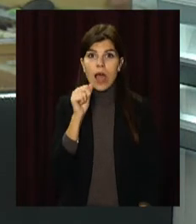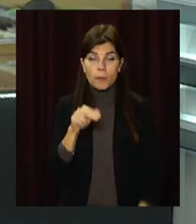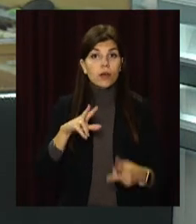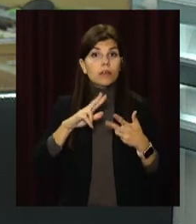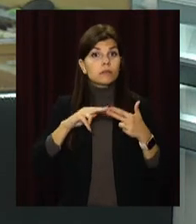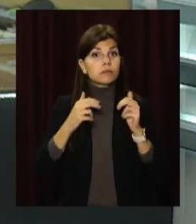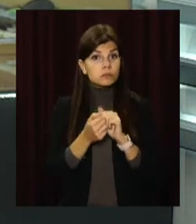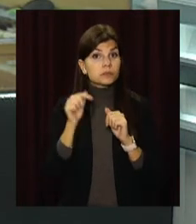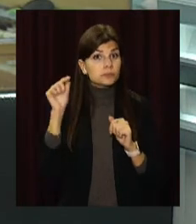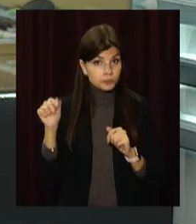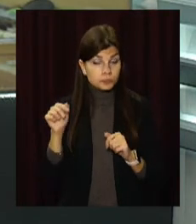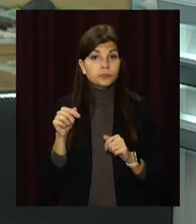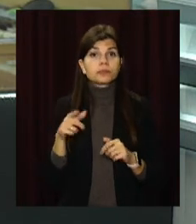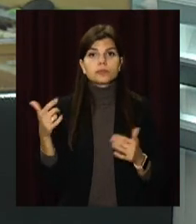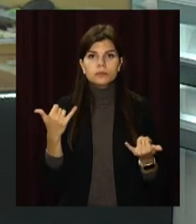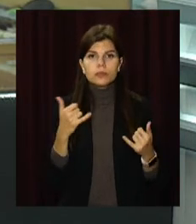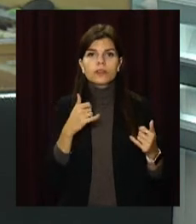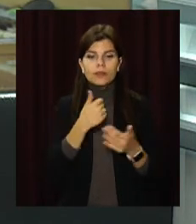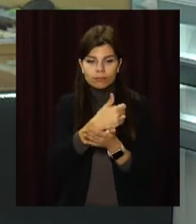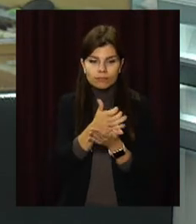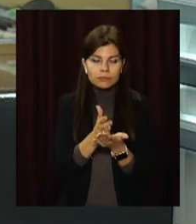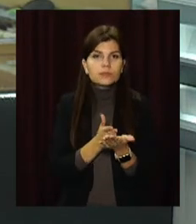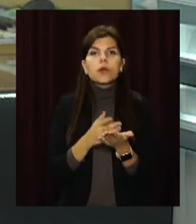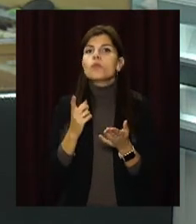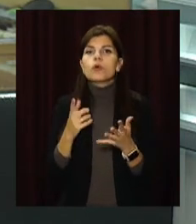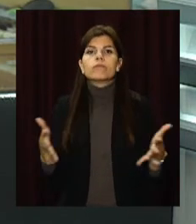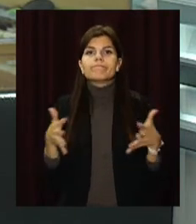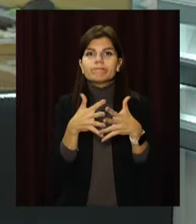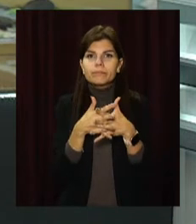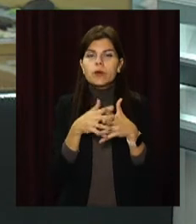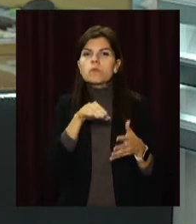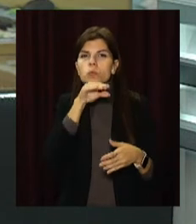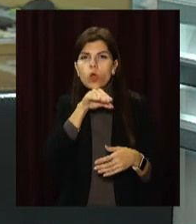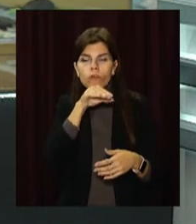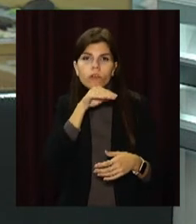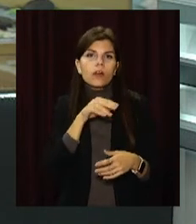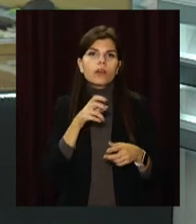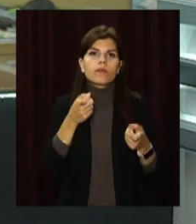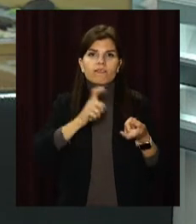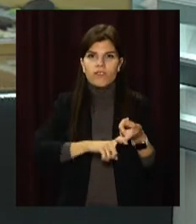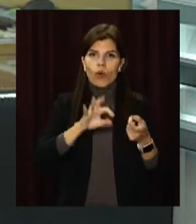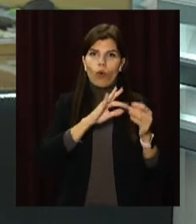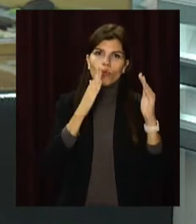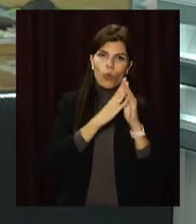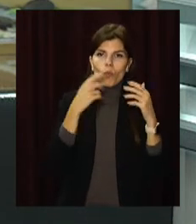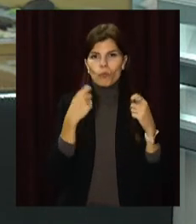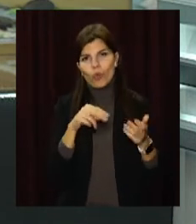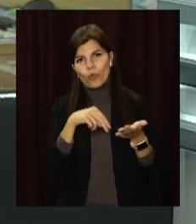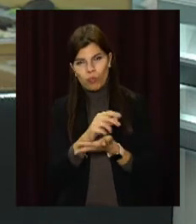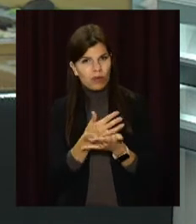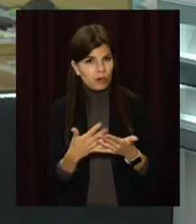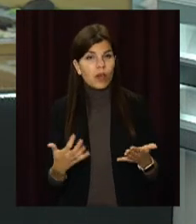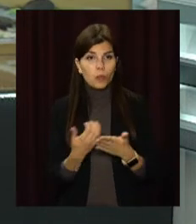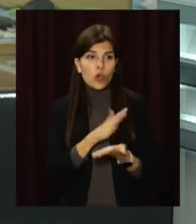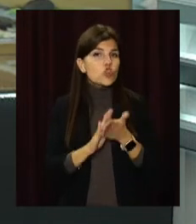Кам'янського. Розширення переліку сервісів стало можливим завдяки співпраці зі спілкою фахівців з нерухомого майна України. З нею меморандум